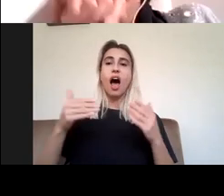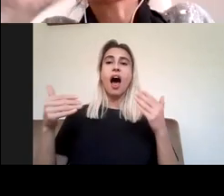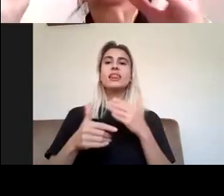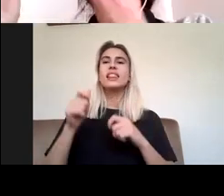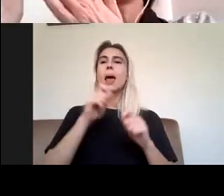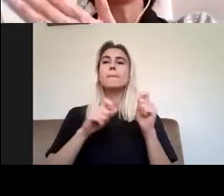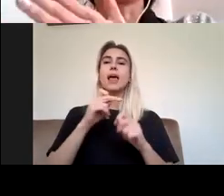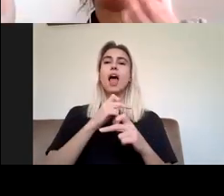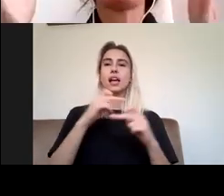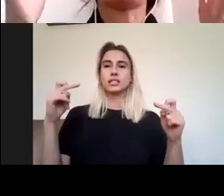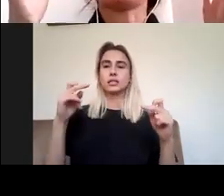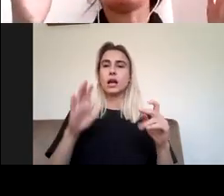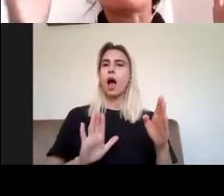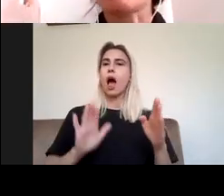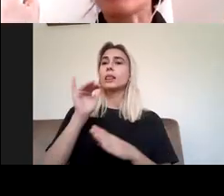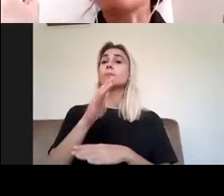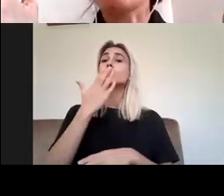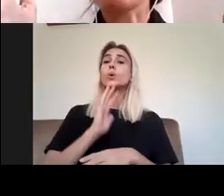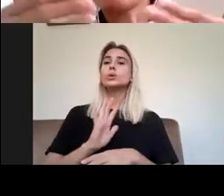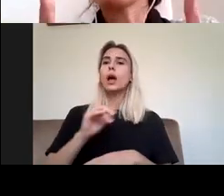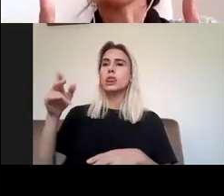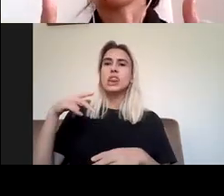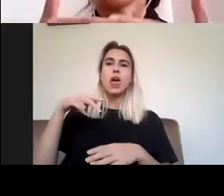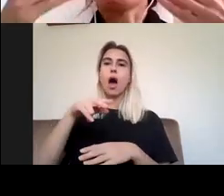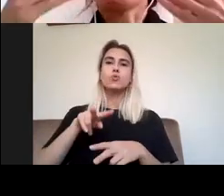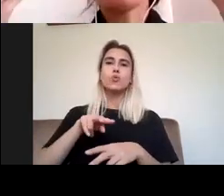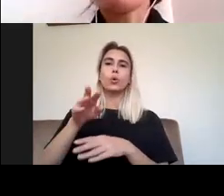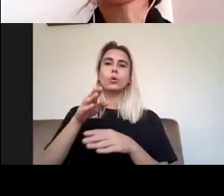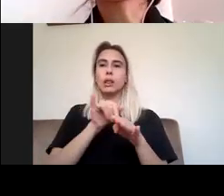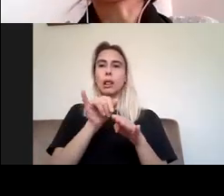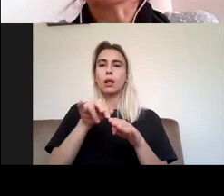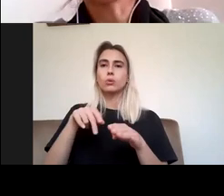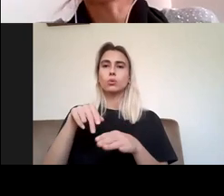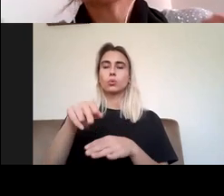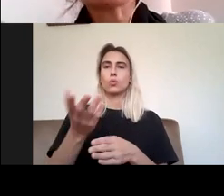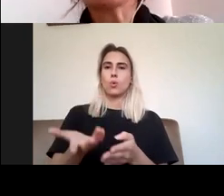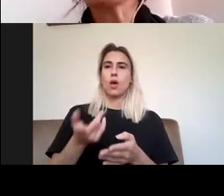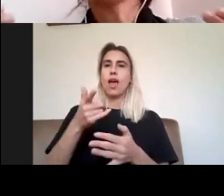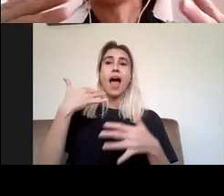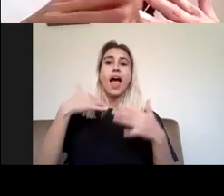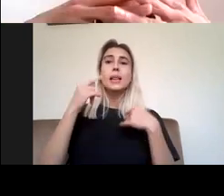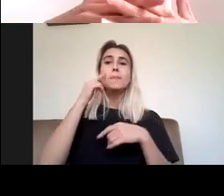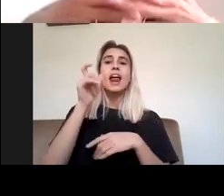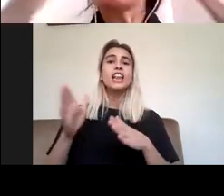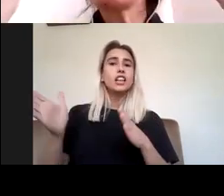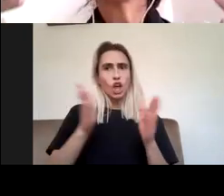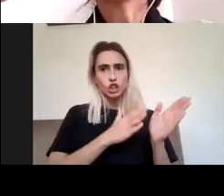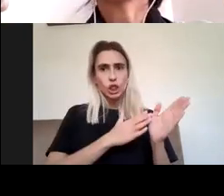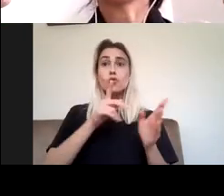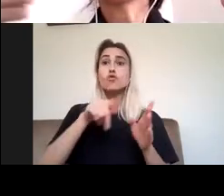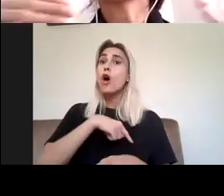eksiklikleri. Sonuçta kaldırım yoksa yaya haliyle yoldan yürüyor. Bırakın burada engelli bireyi geçtik.